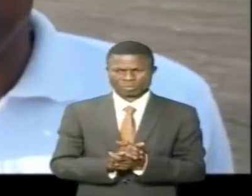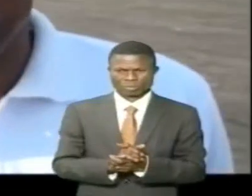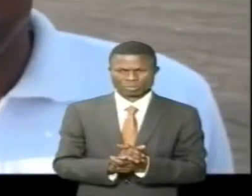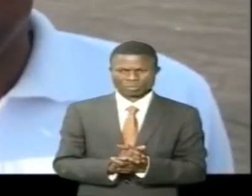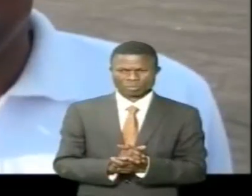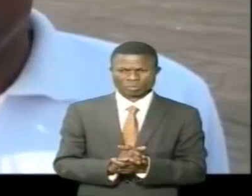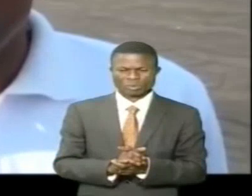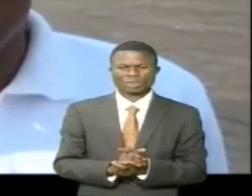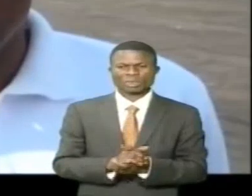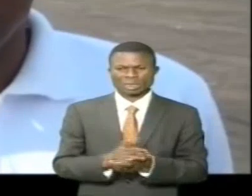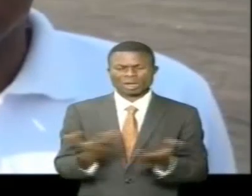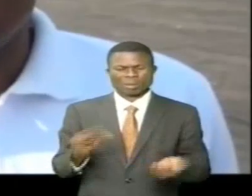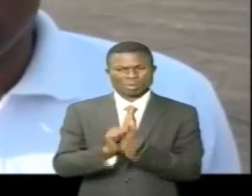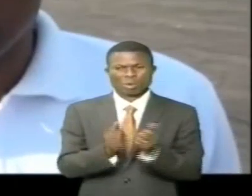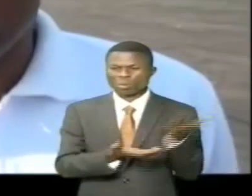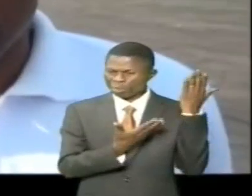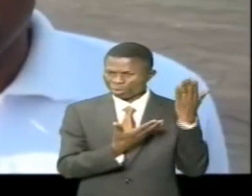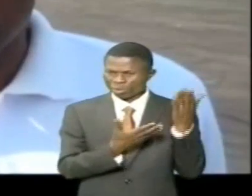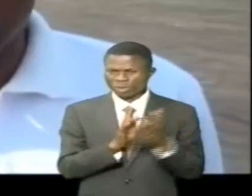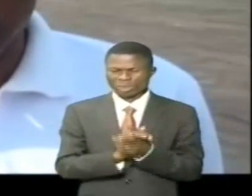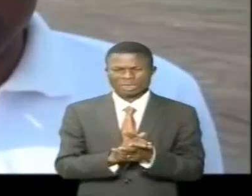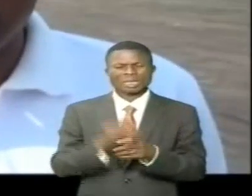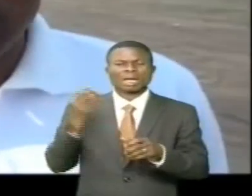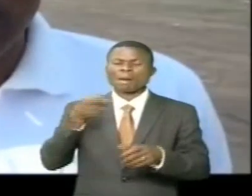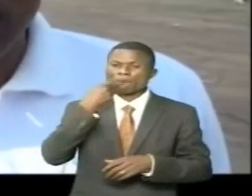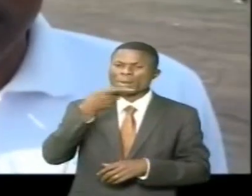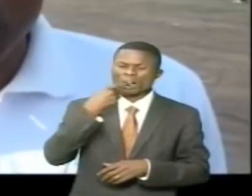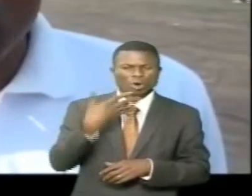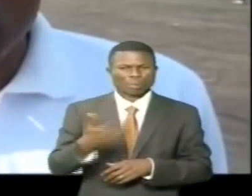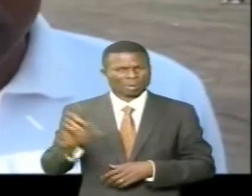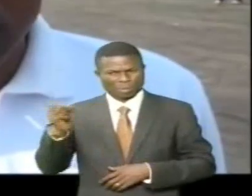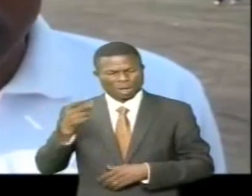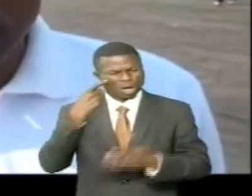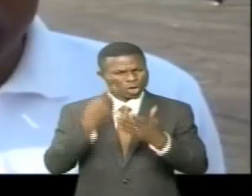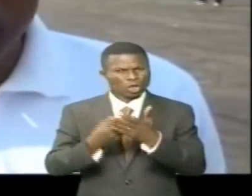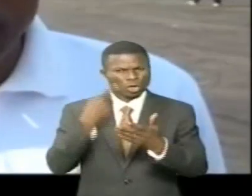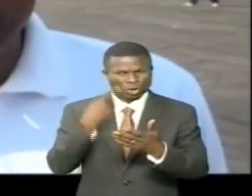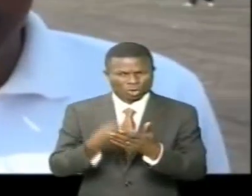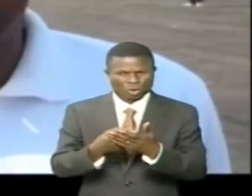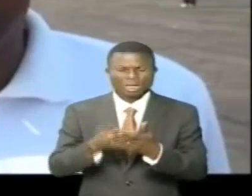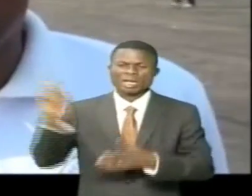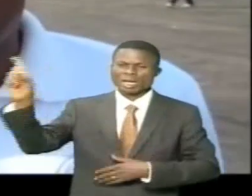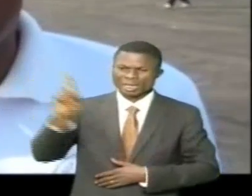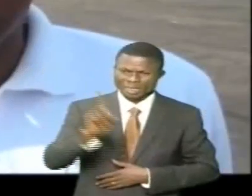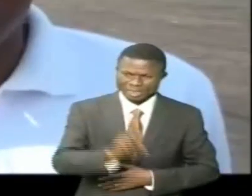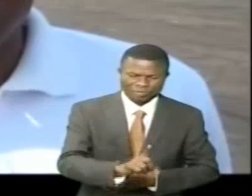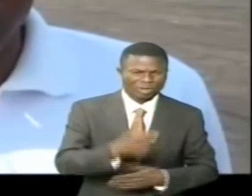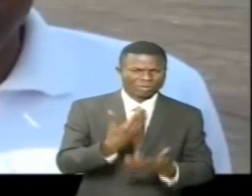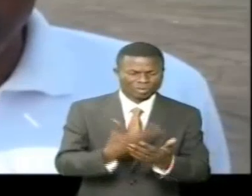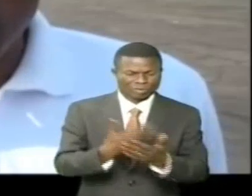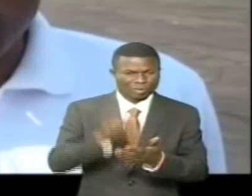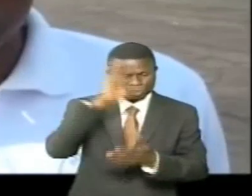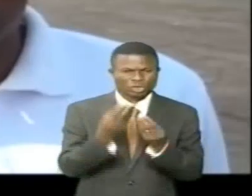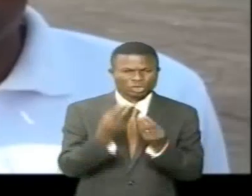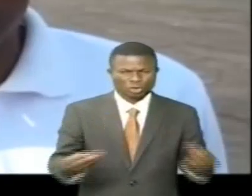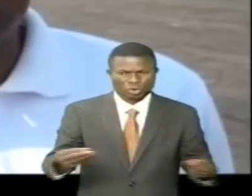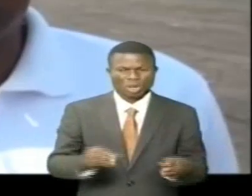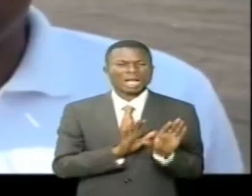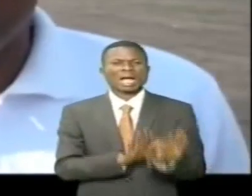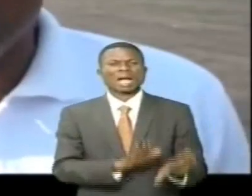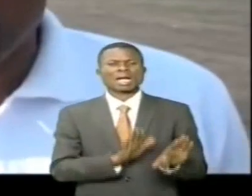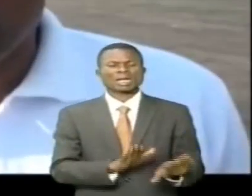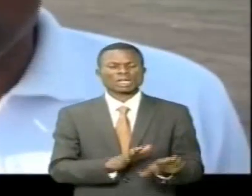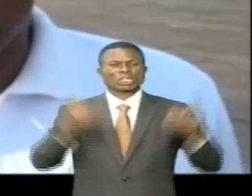pragmatique, donc pas trop de théorie. Et quand il constate quelque chose, il passe en acte. Il ne faudra pas que nous puissions être seulement des